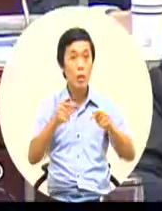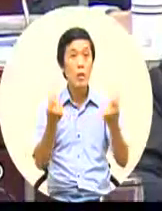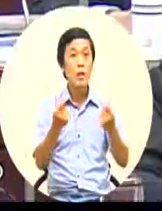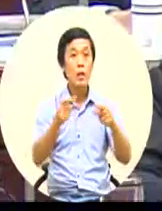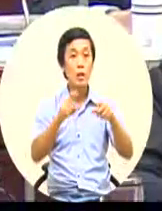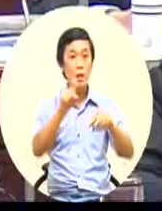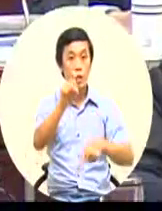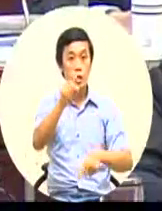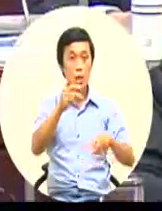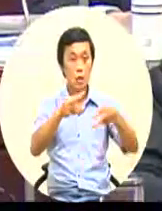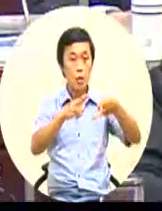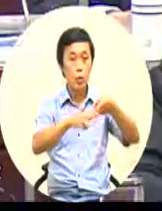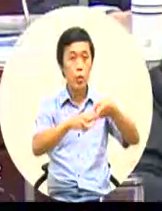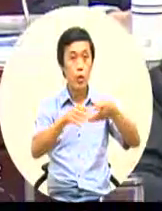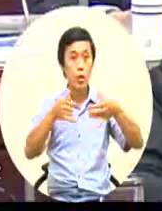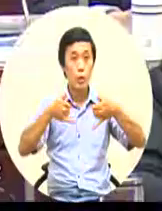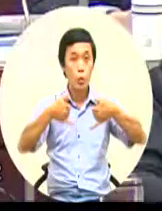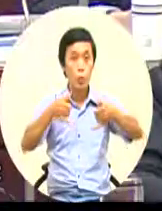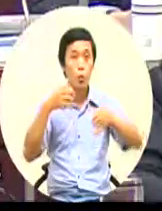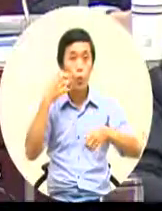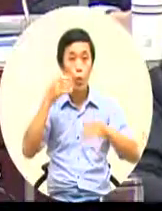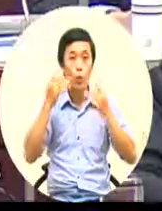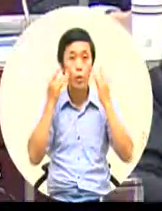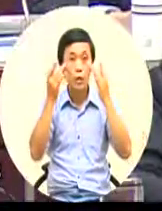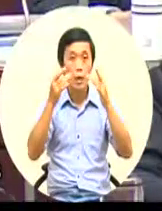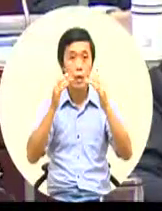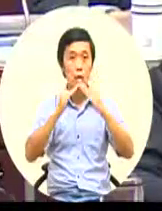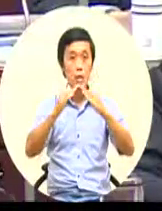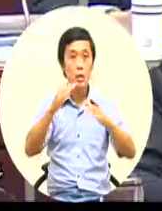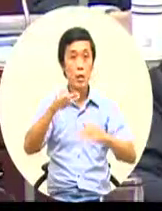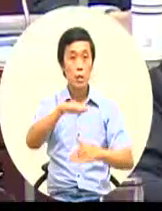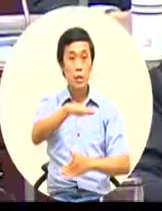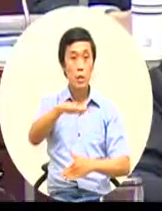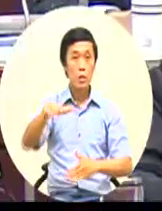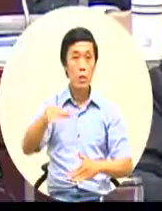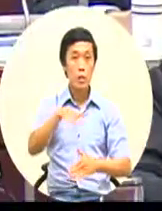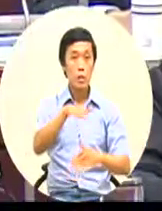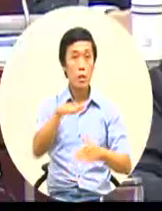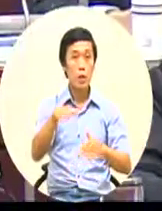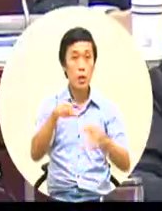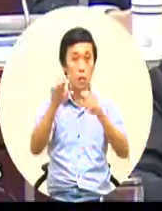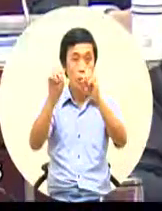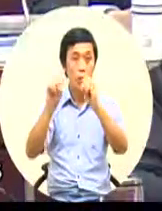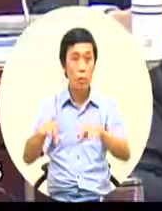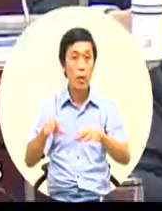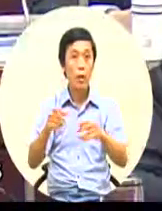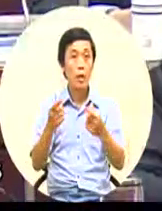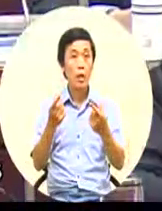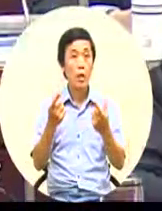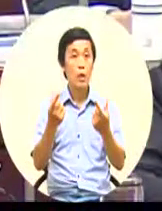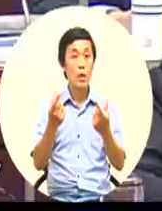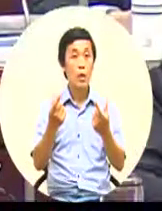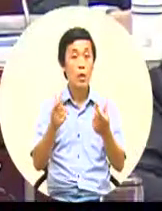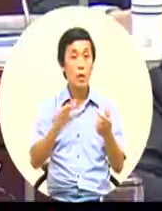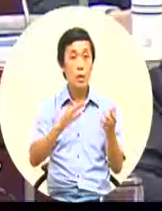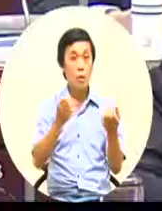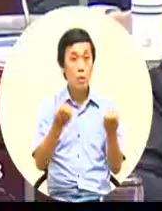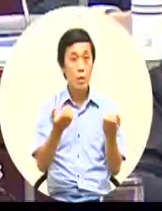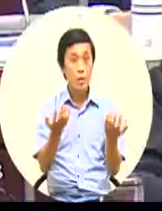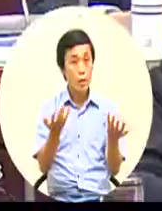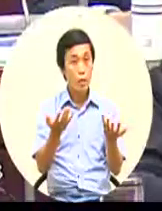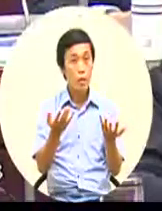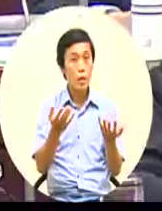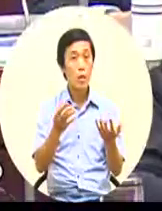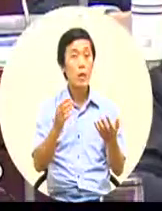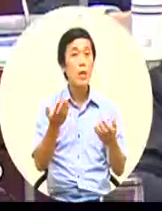通果菜市场的案，我想我们在场的黄柏林议员在执行的过程中，也曾经